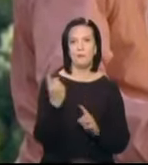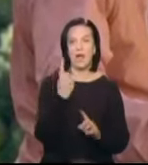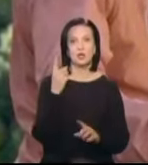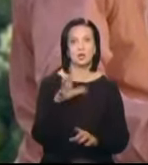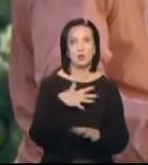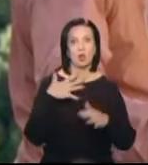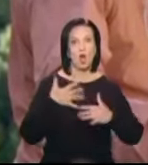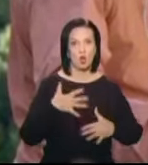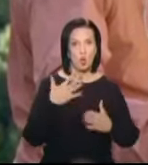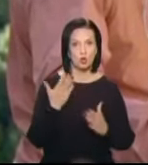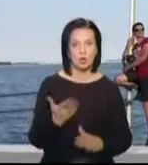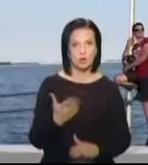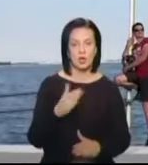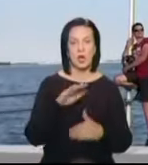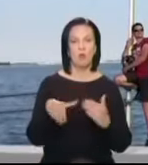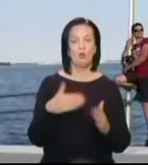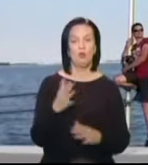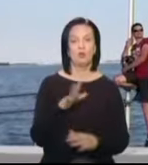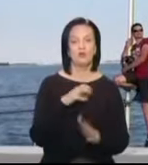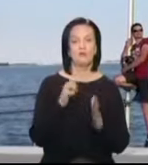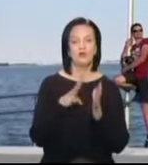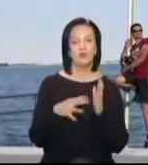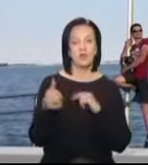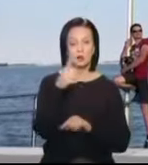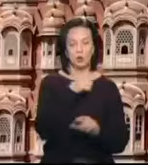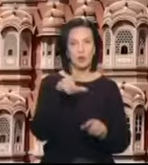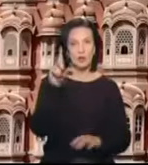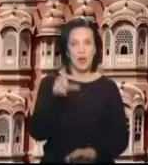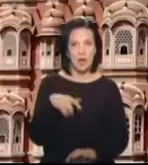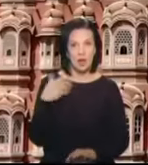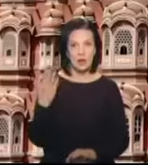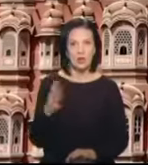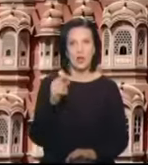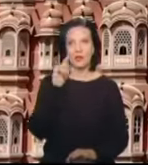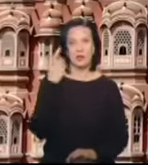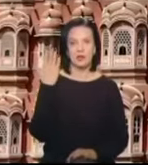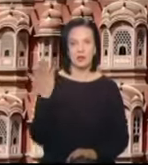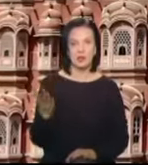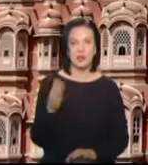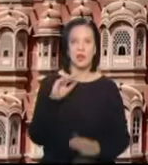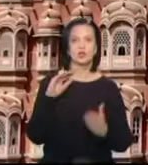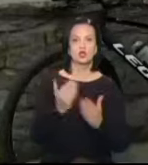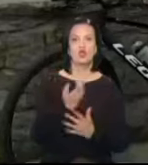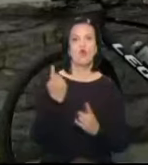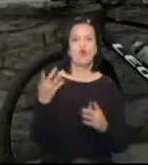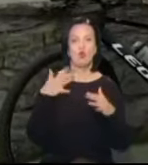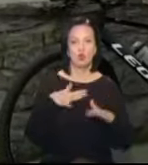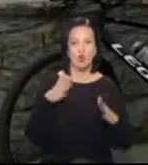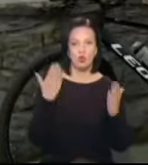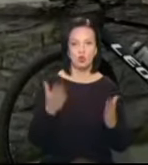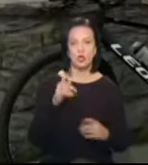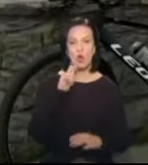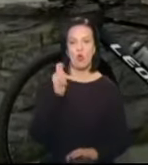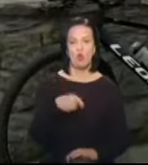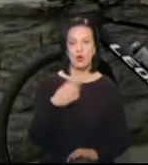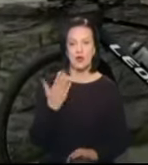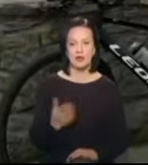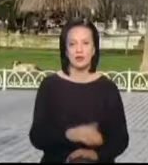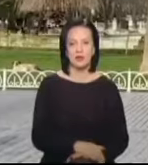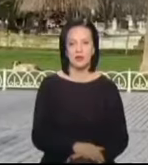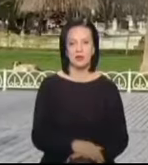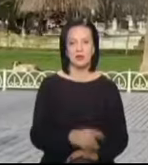Грузія, потім в 2019 році Італія, Індія, знову Грузія, Україна,